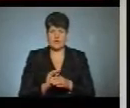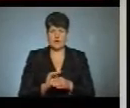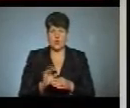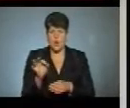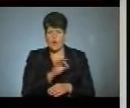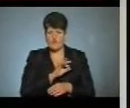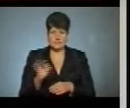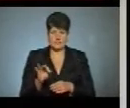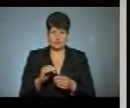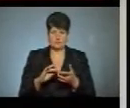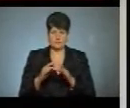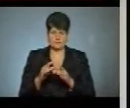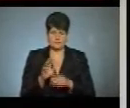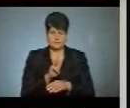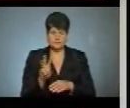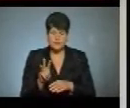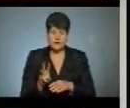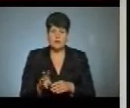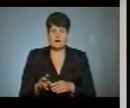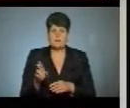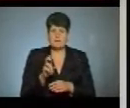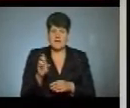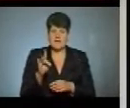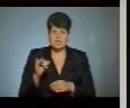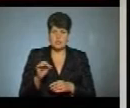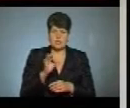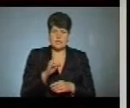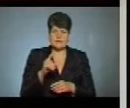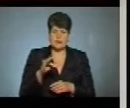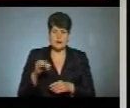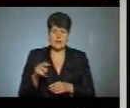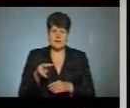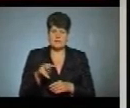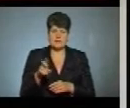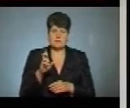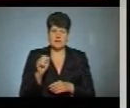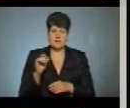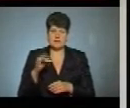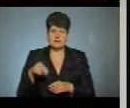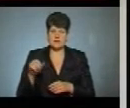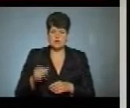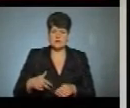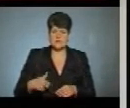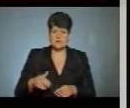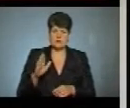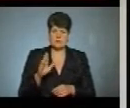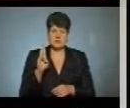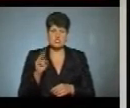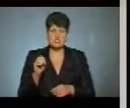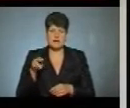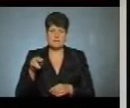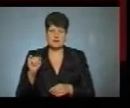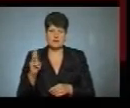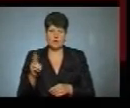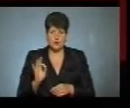інтернет-представництві президента. Бережанську райдержадміністрацію очолив Олег Захарків, Лановецьку Василь Бадищук, а Заліщицьку Володимир Шепітко.